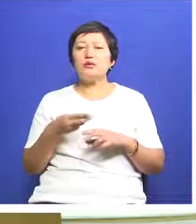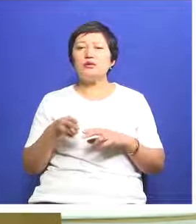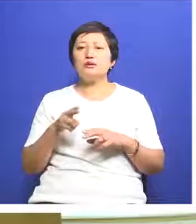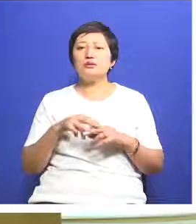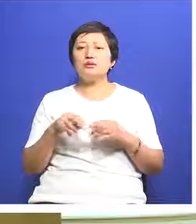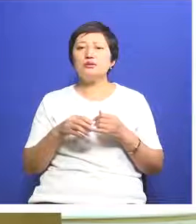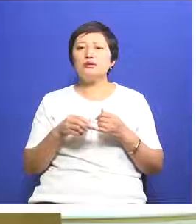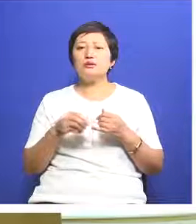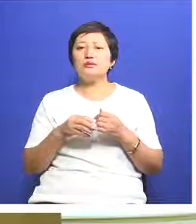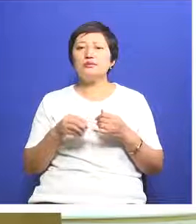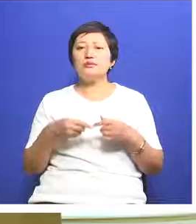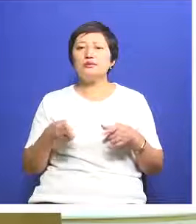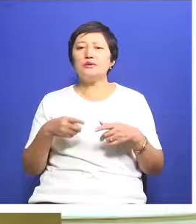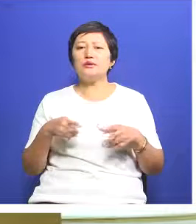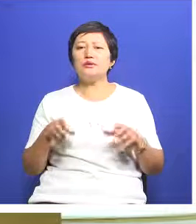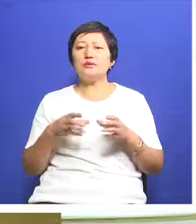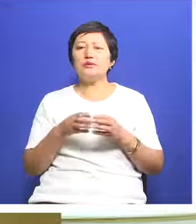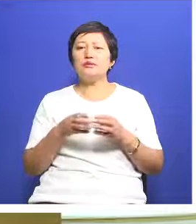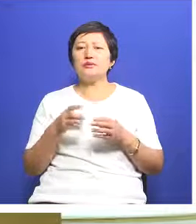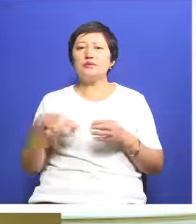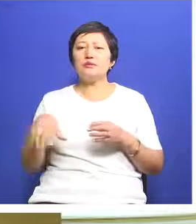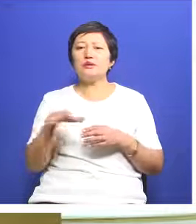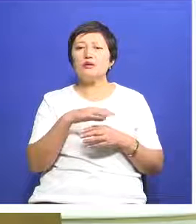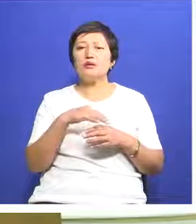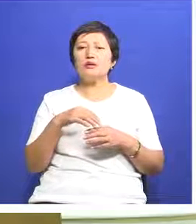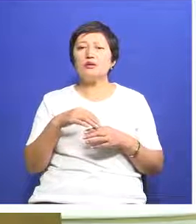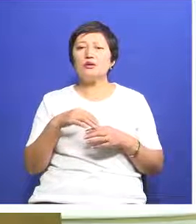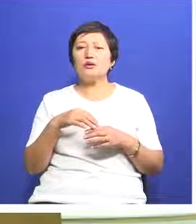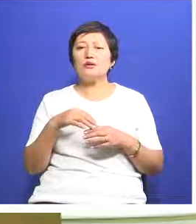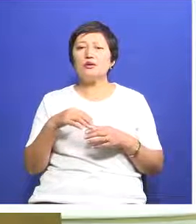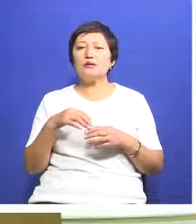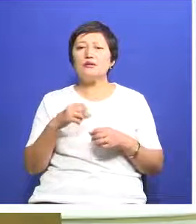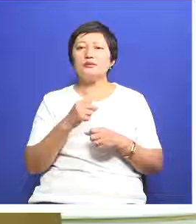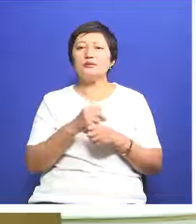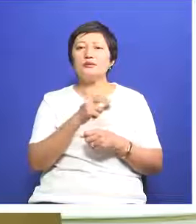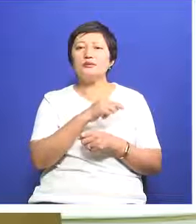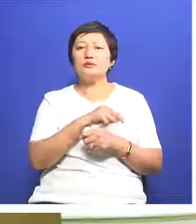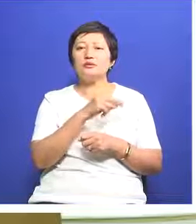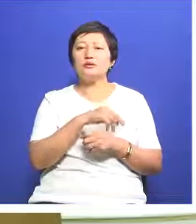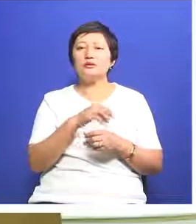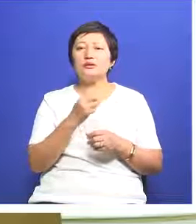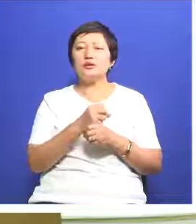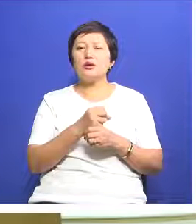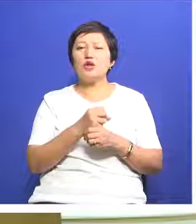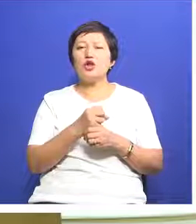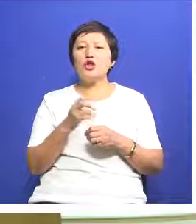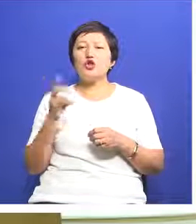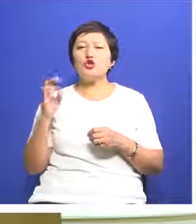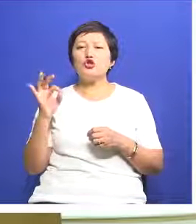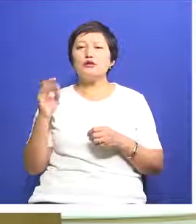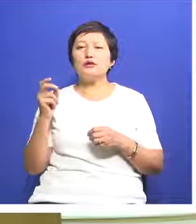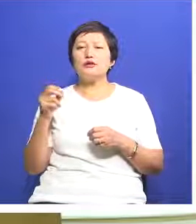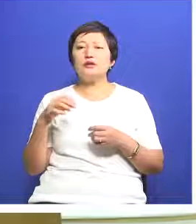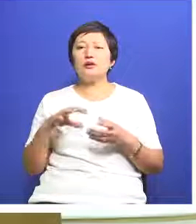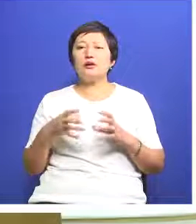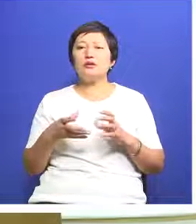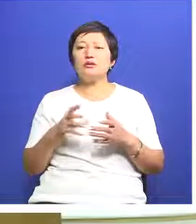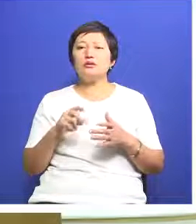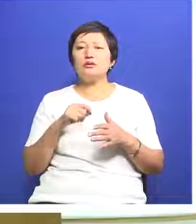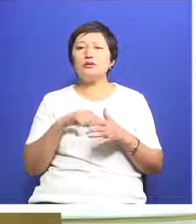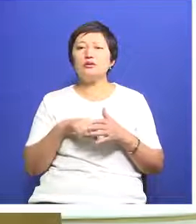жер. Оның бәрі енді Құдай қаласа нәсіп етсе, соның бір сол жақтан түседі. Ал ауылдың